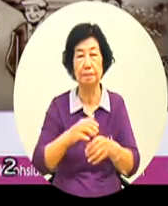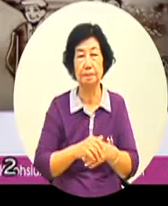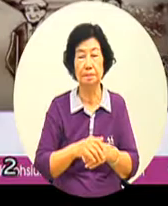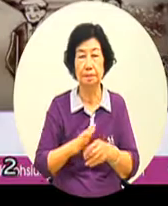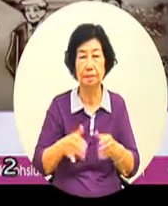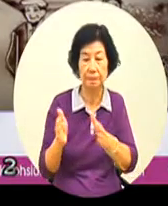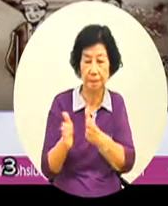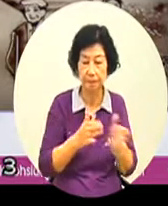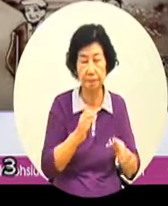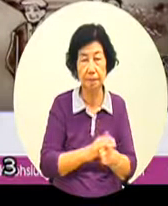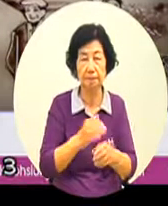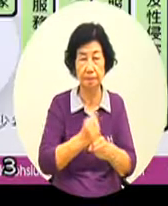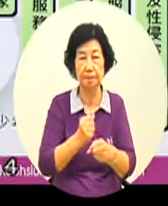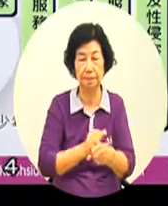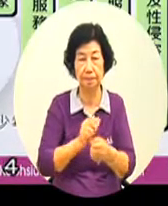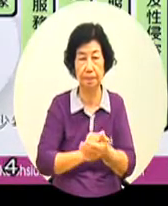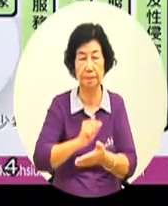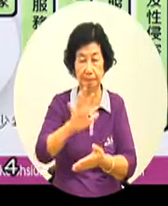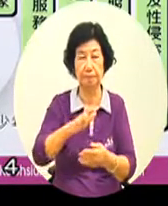工作跟各位议员做报告。